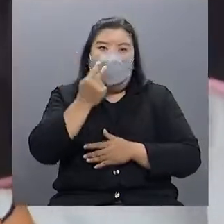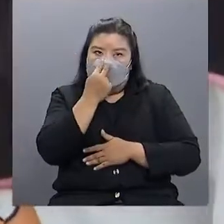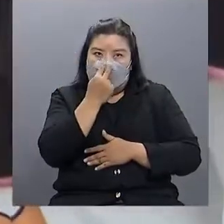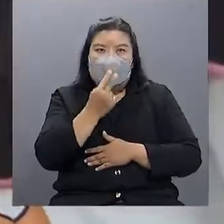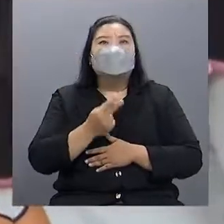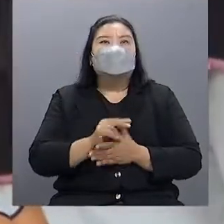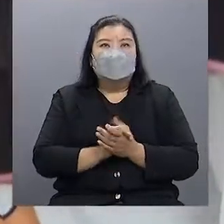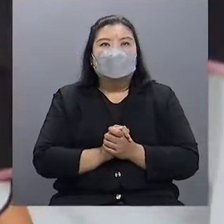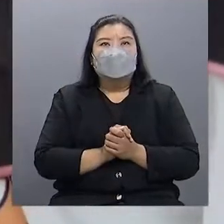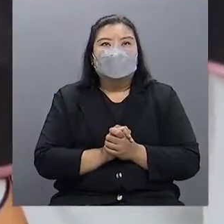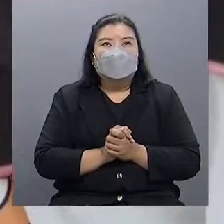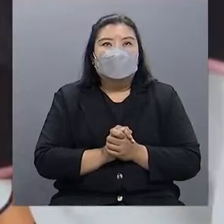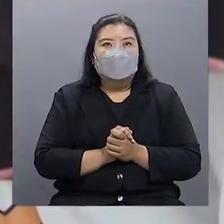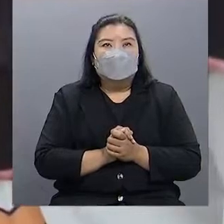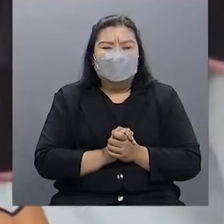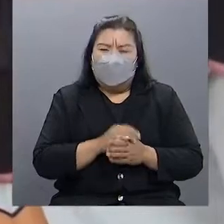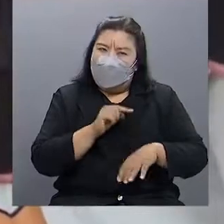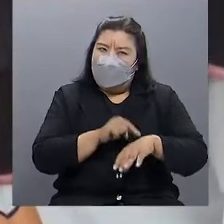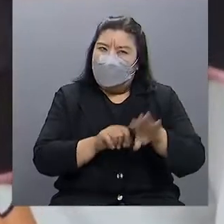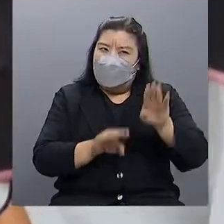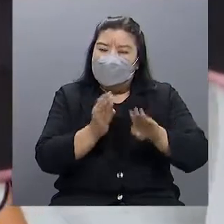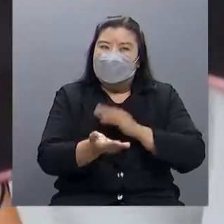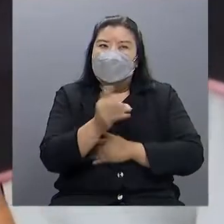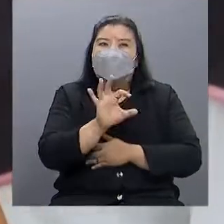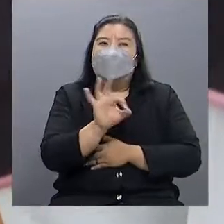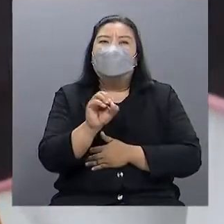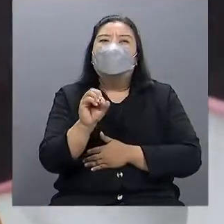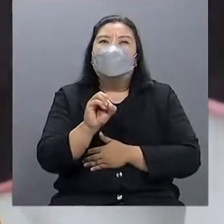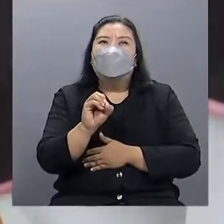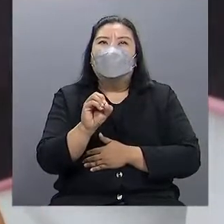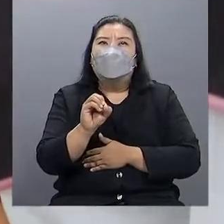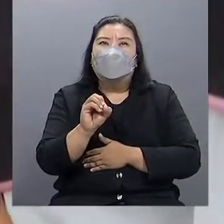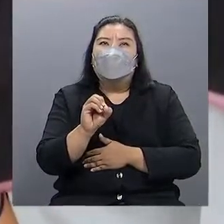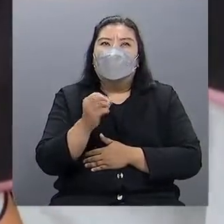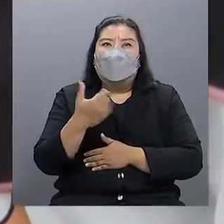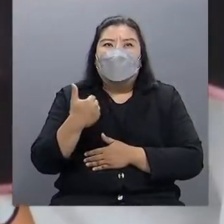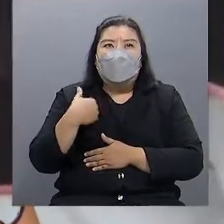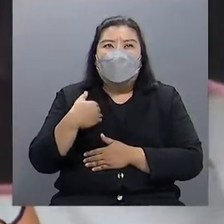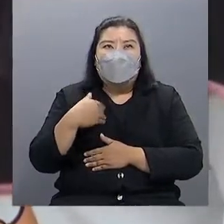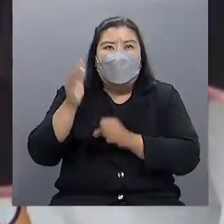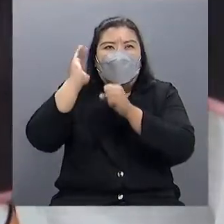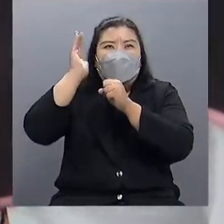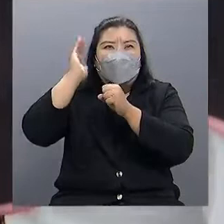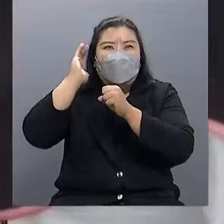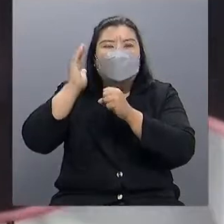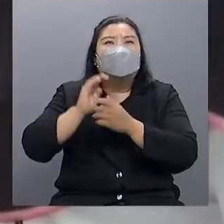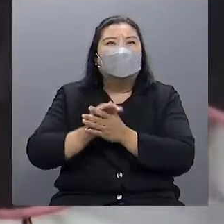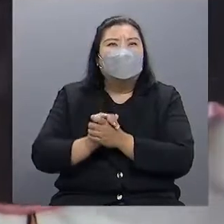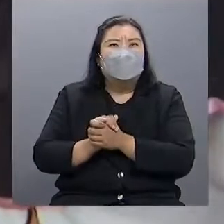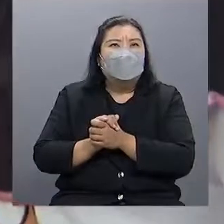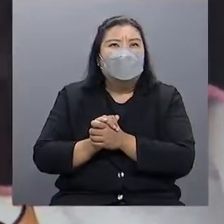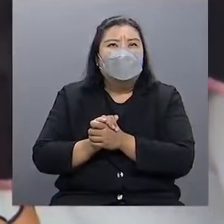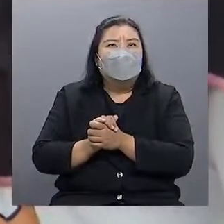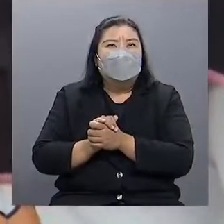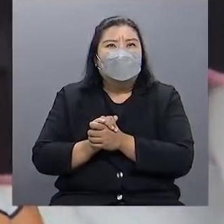ตีเก้าโมงเช้าเลยค่ะก็ไปบอกว่าเขาประกาศเสียงตามสายบอกว่าคนที่อยู่ในบ้านให้ออกมาก็เลยได้ออกมายกมือเ